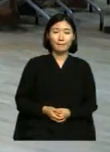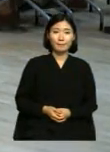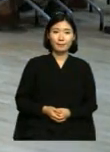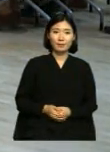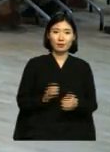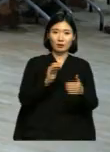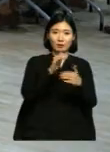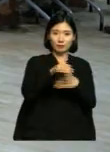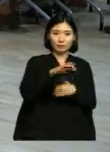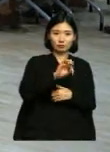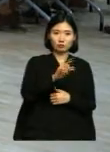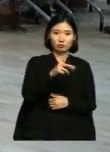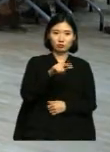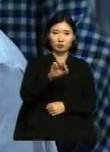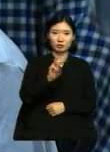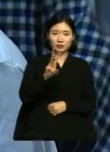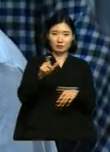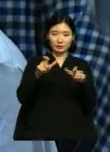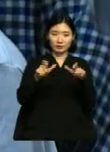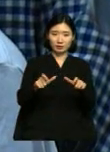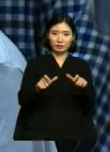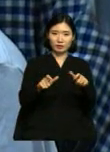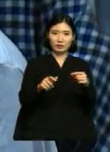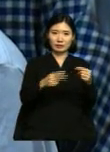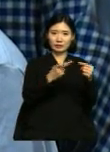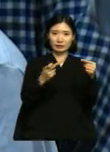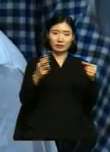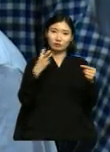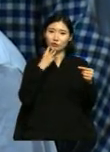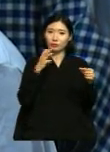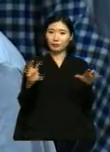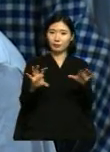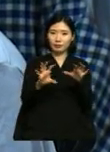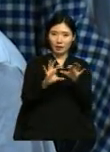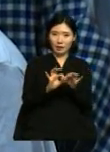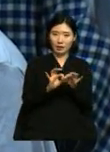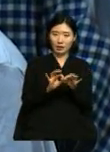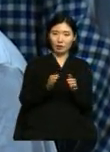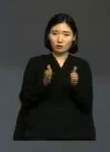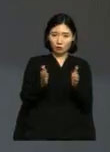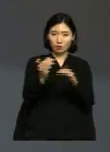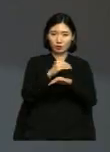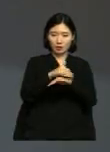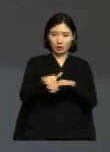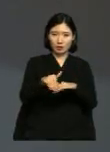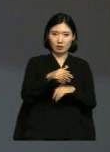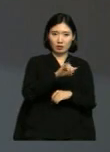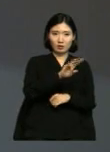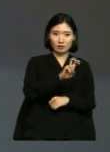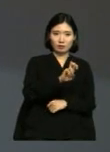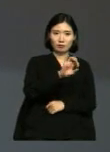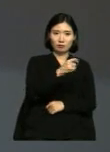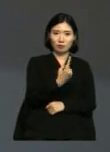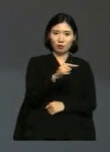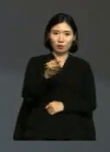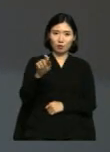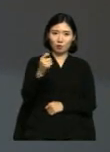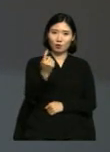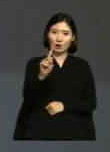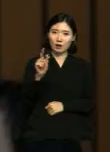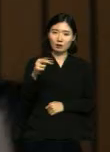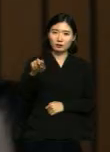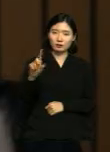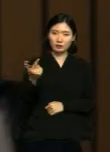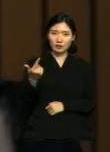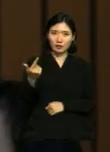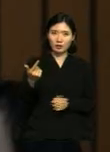파주 운정 3지구 교통대책으로 일산, 서울을 연결하는 광역도로망 계획인 김포 관산간 도로. 그중